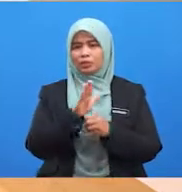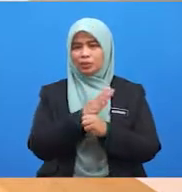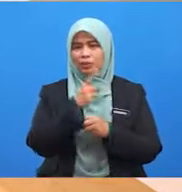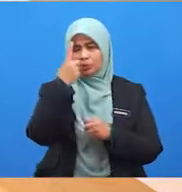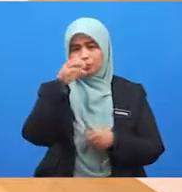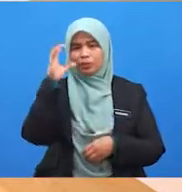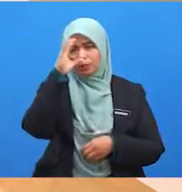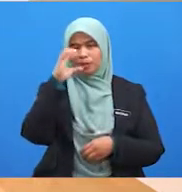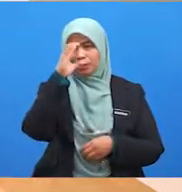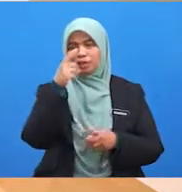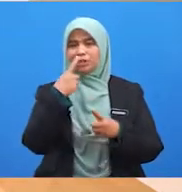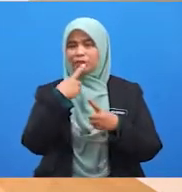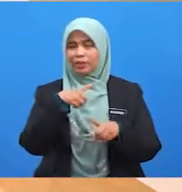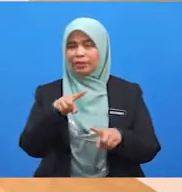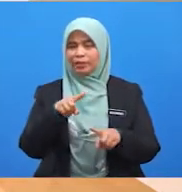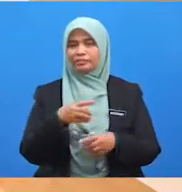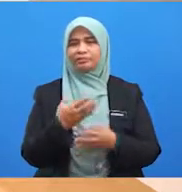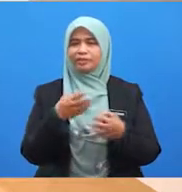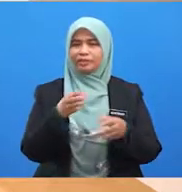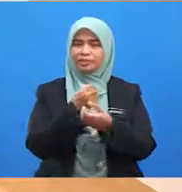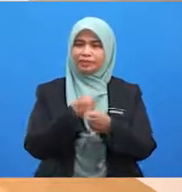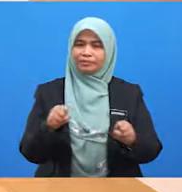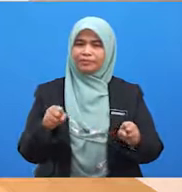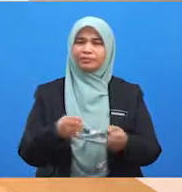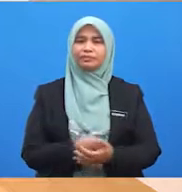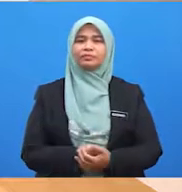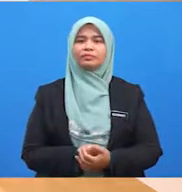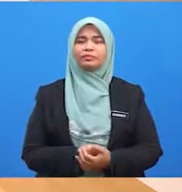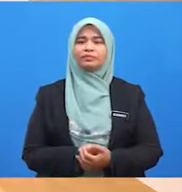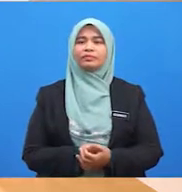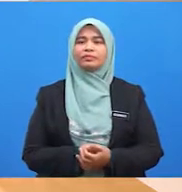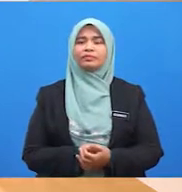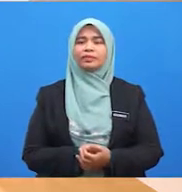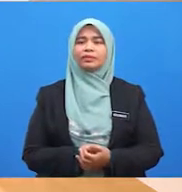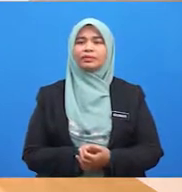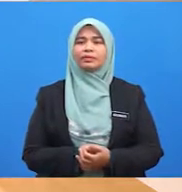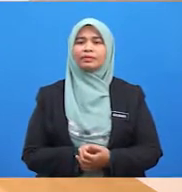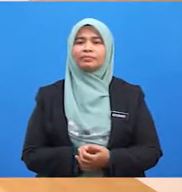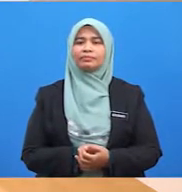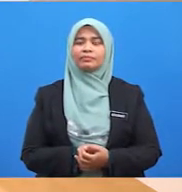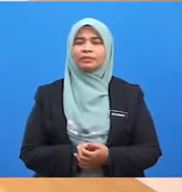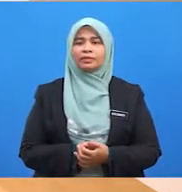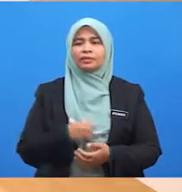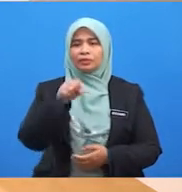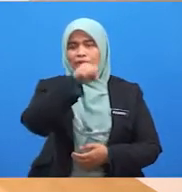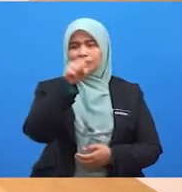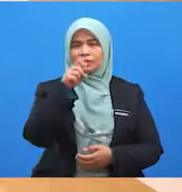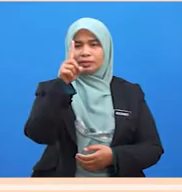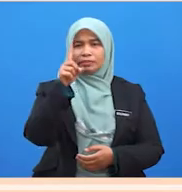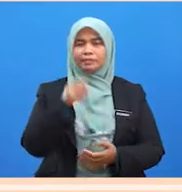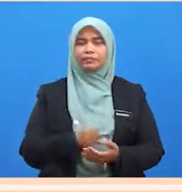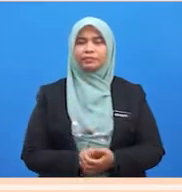mencari jawapan. Sudah bersedia? Bagus, semangat ini yang cikgu mahukan. Soalan yang